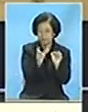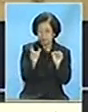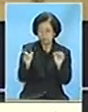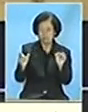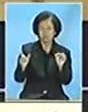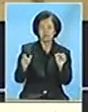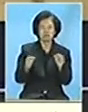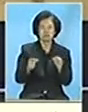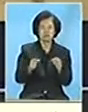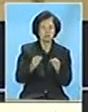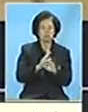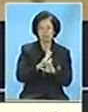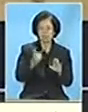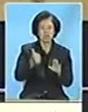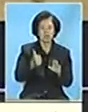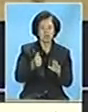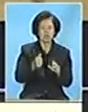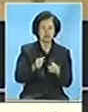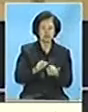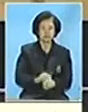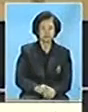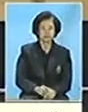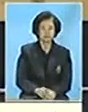แย้งกันอยู่นะคะ